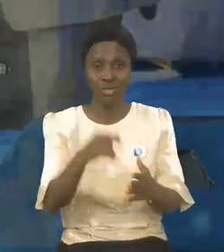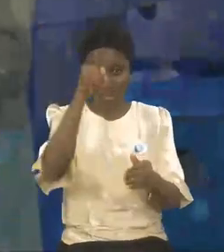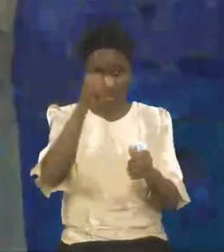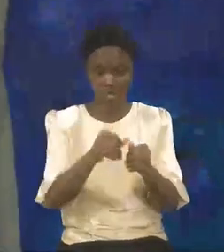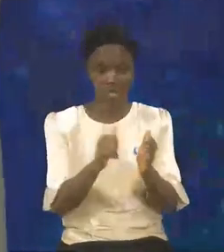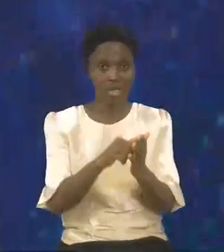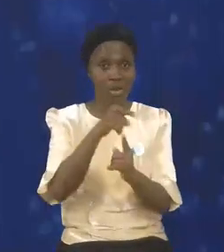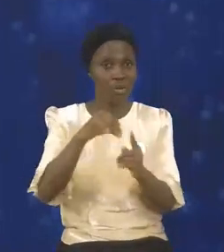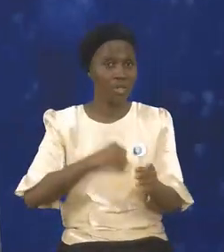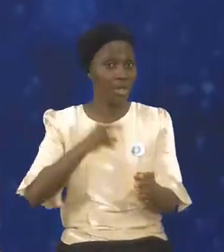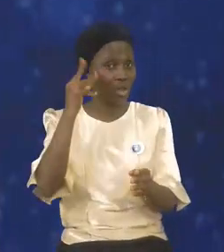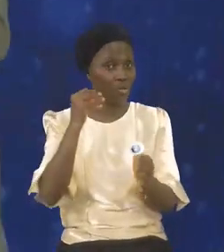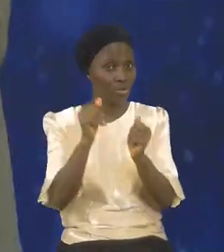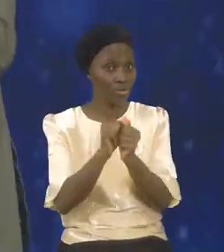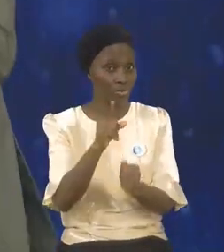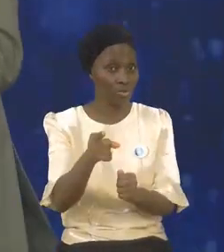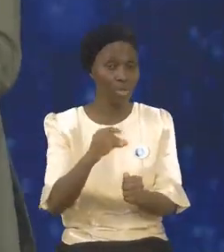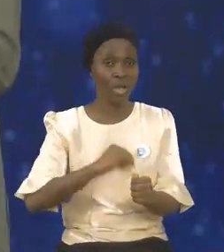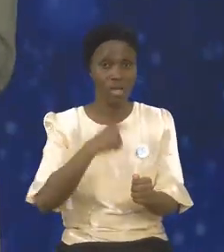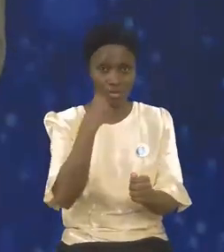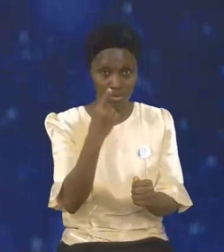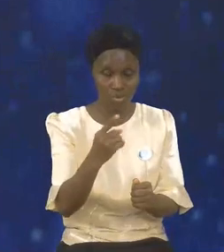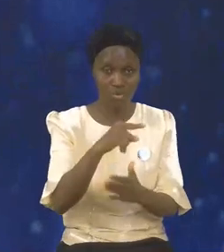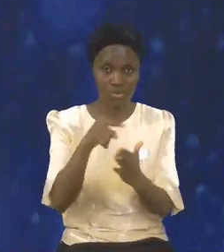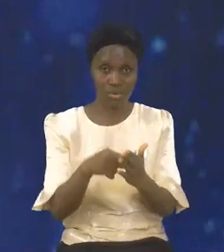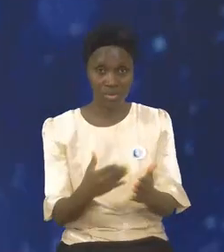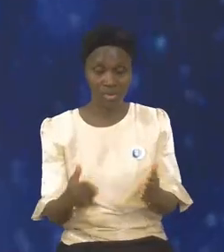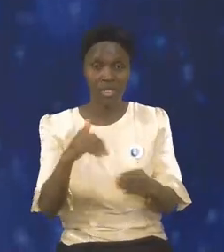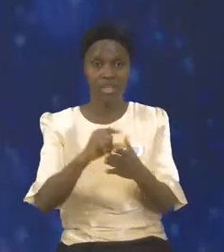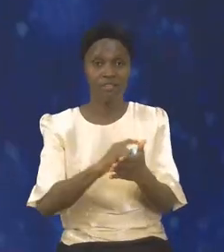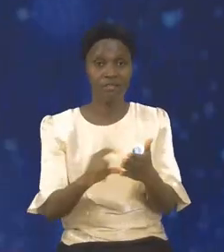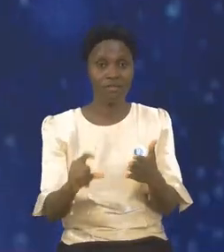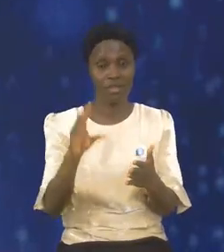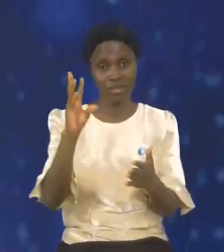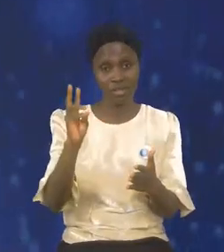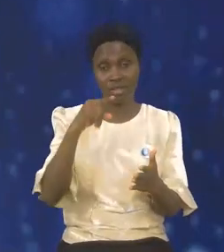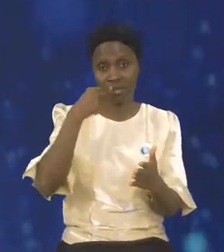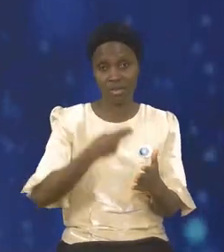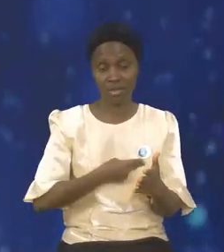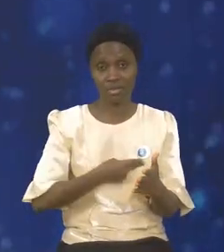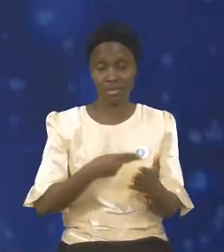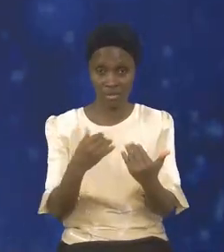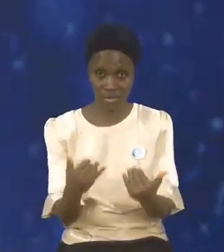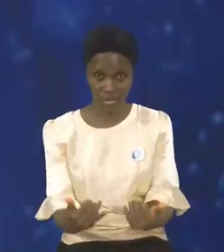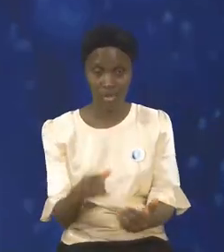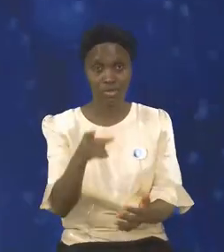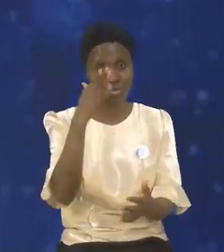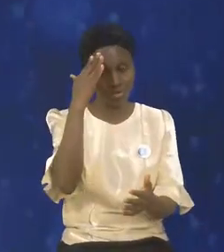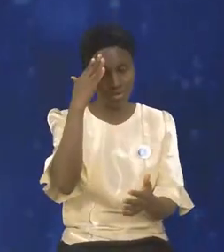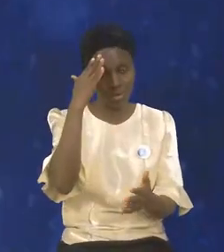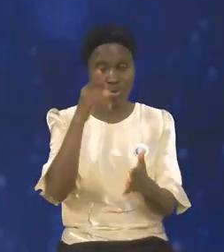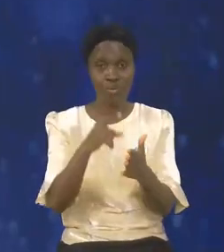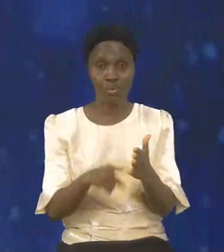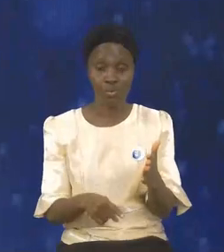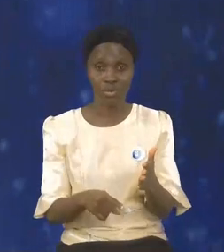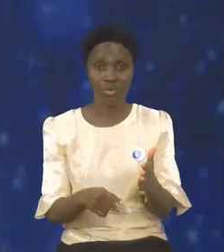à l'approche, est à la porte. Ne vous souvenez-vous pas que je vous disais ces choses lorsque j'étais encore chez vous?